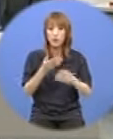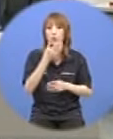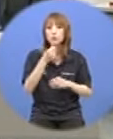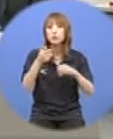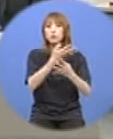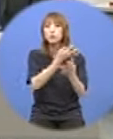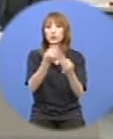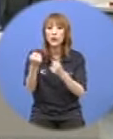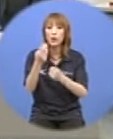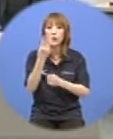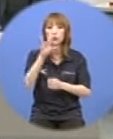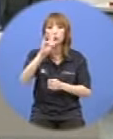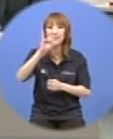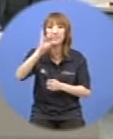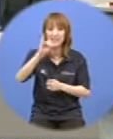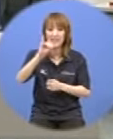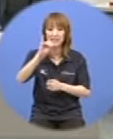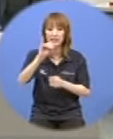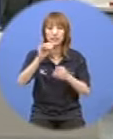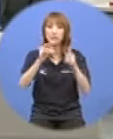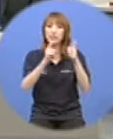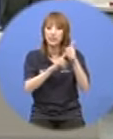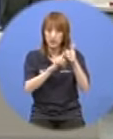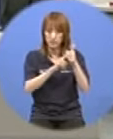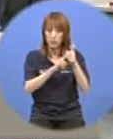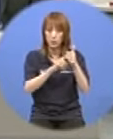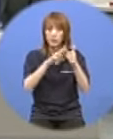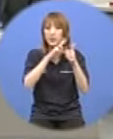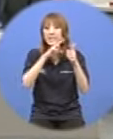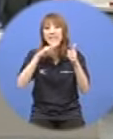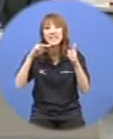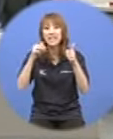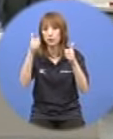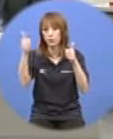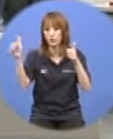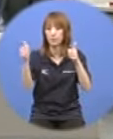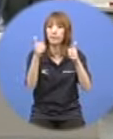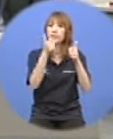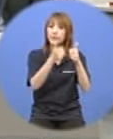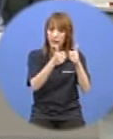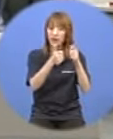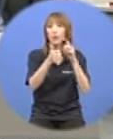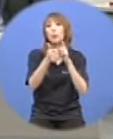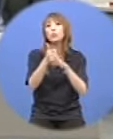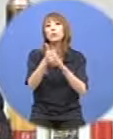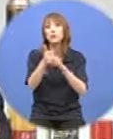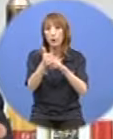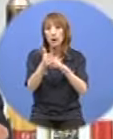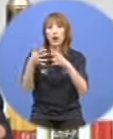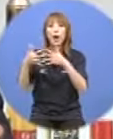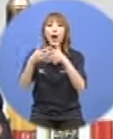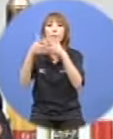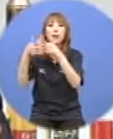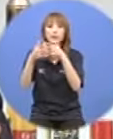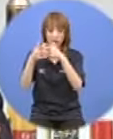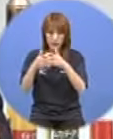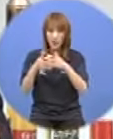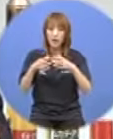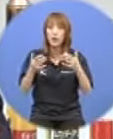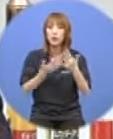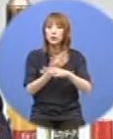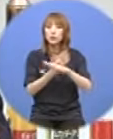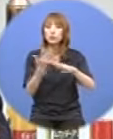はい、 アモアさんというイギリス人がやってきまして、 で 自分はそのアメリカで植物の貿易